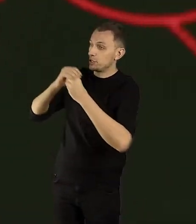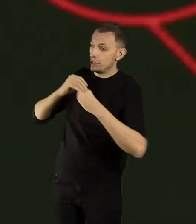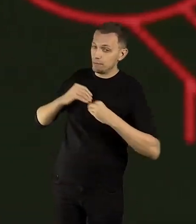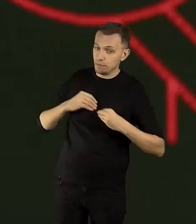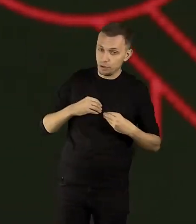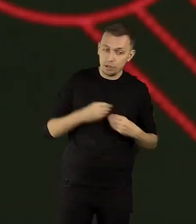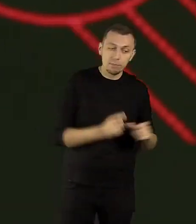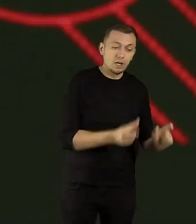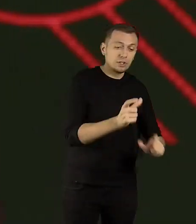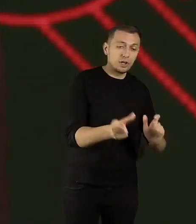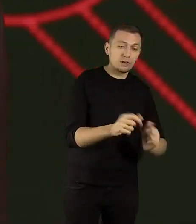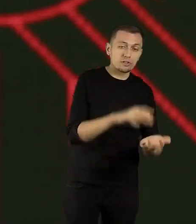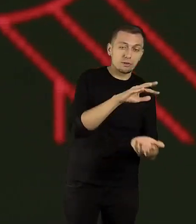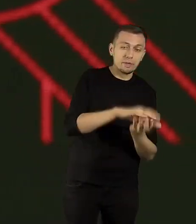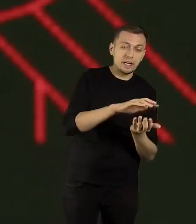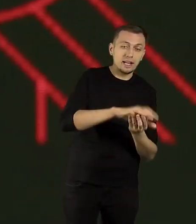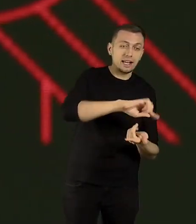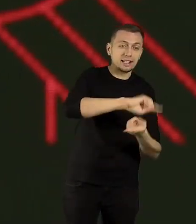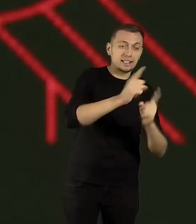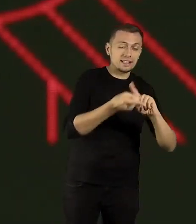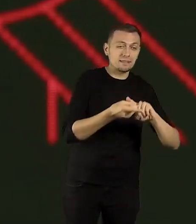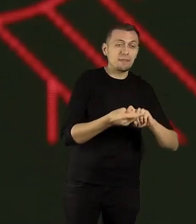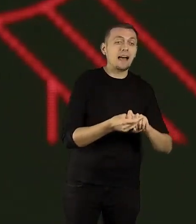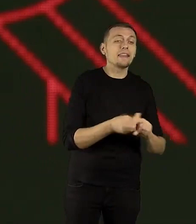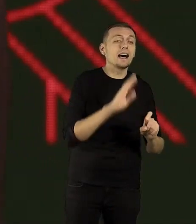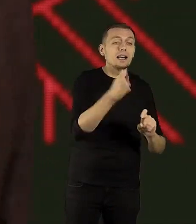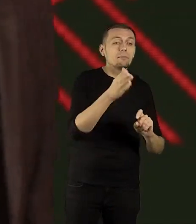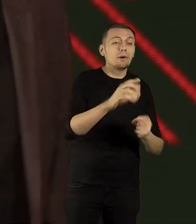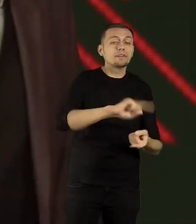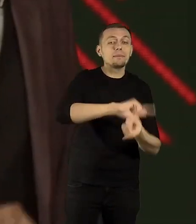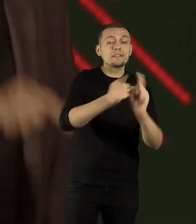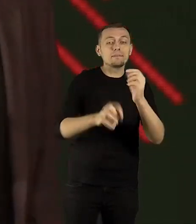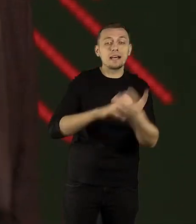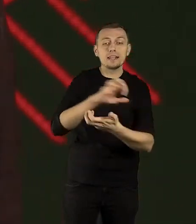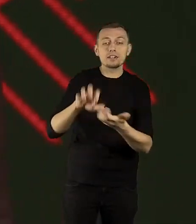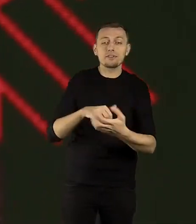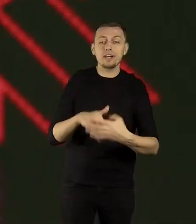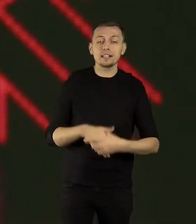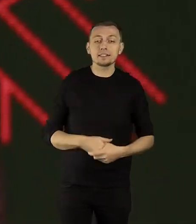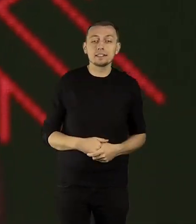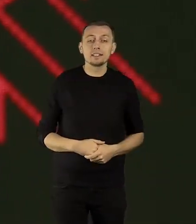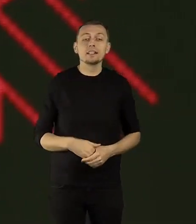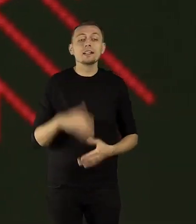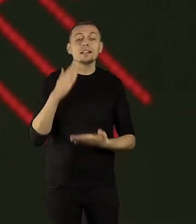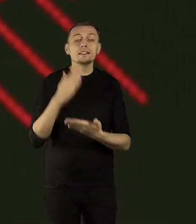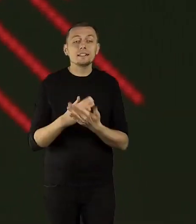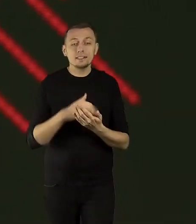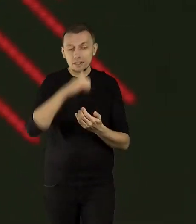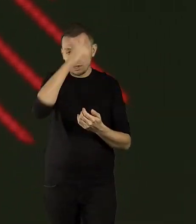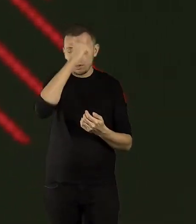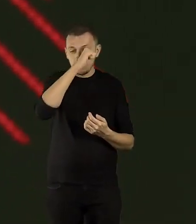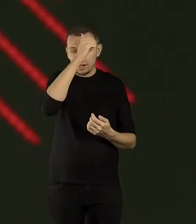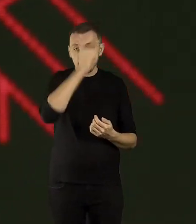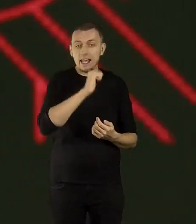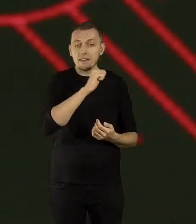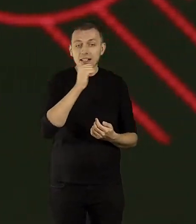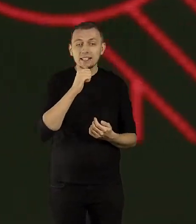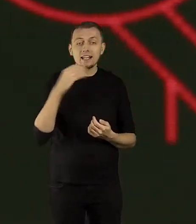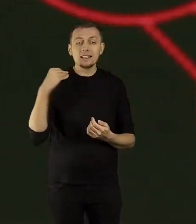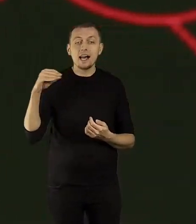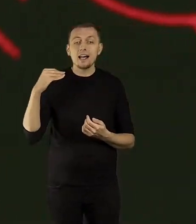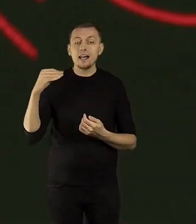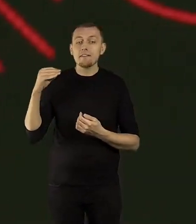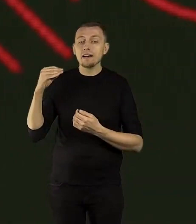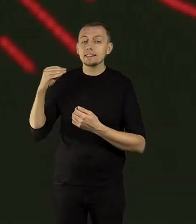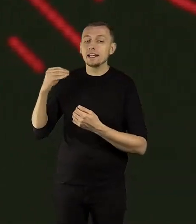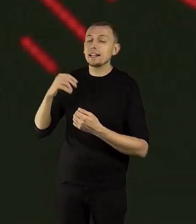i tylko Ewangelia, tylko Chrystus czyni ludzi lepszymi. A lepsi ludzie czynią lepszy świat. Tak